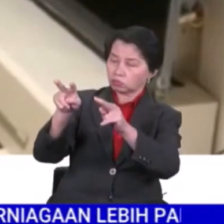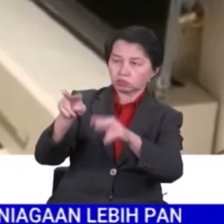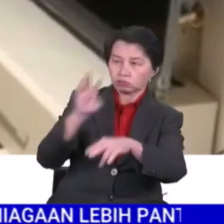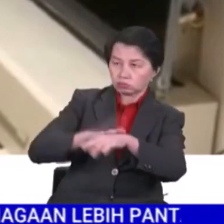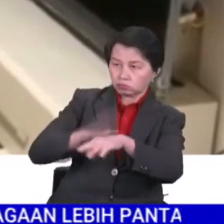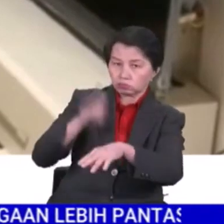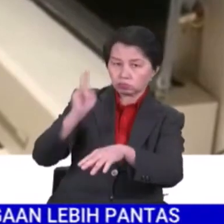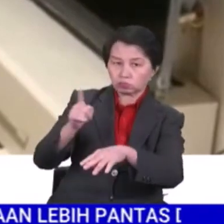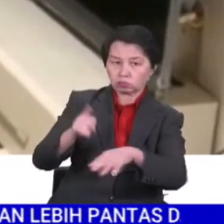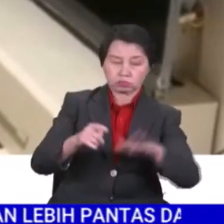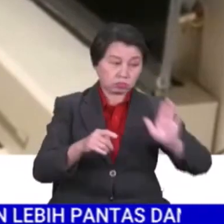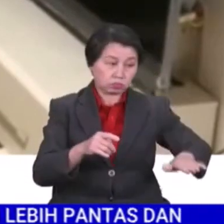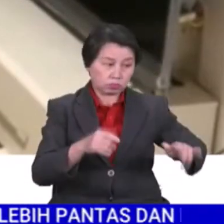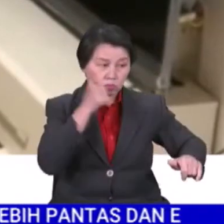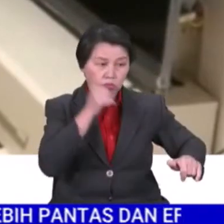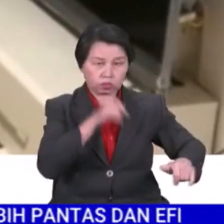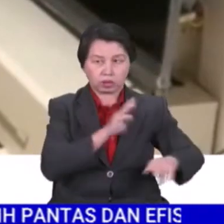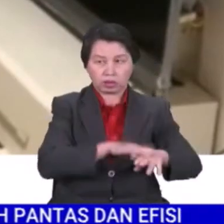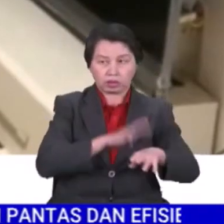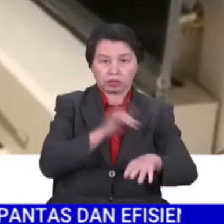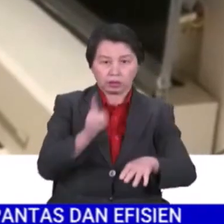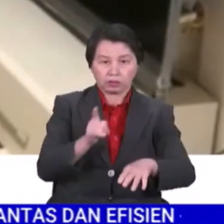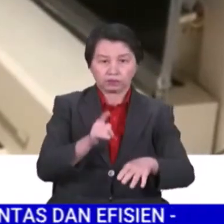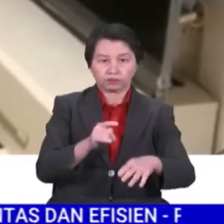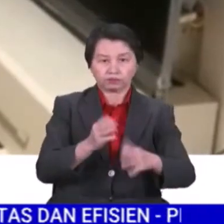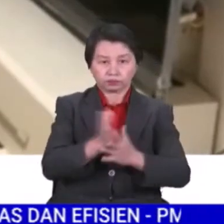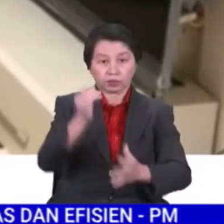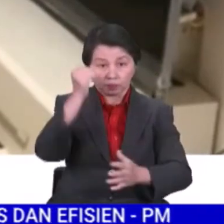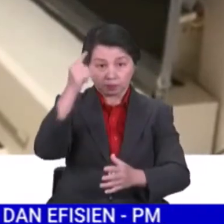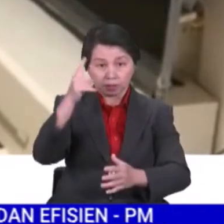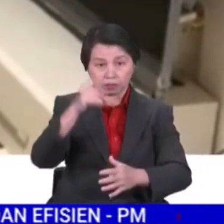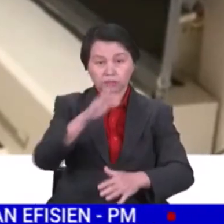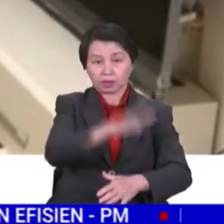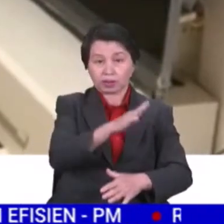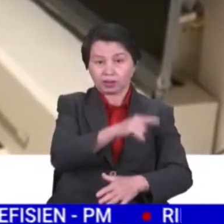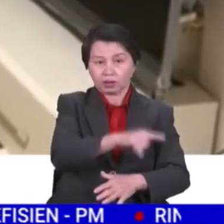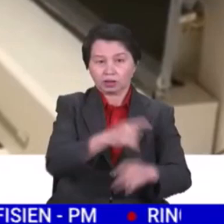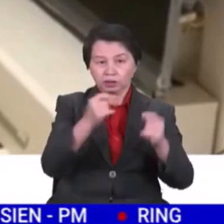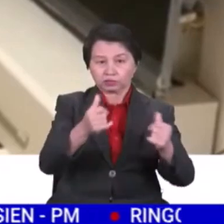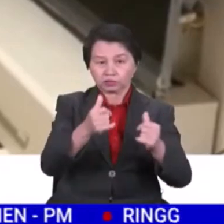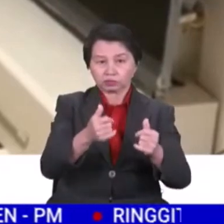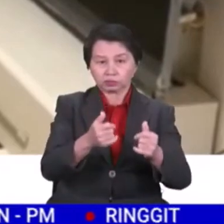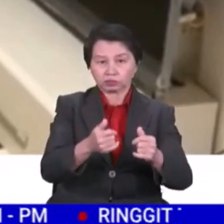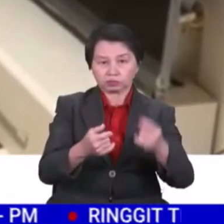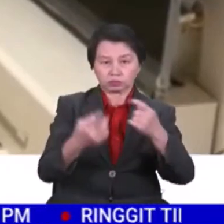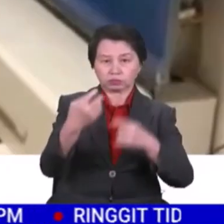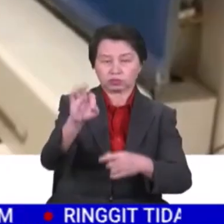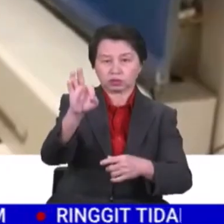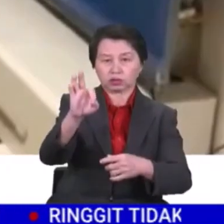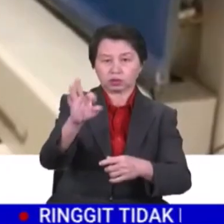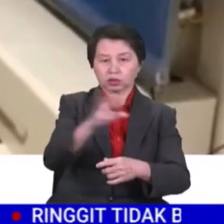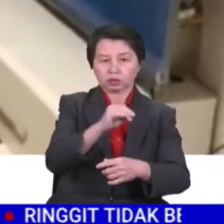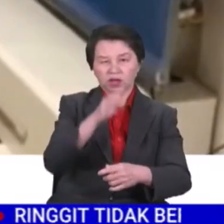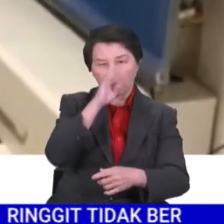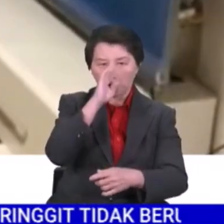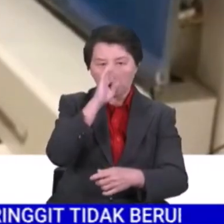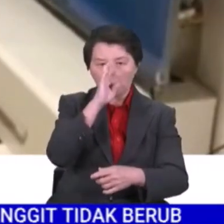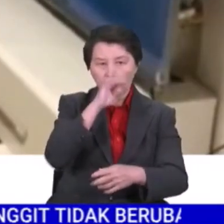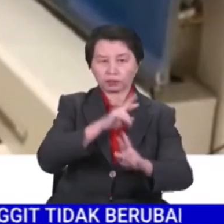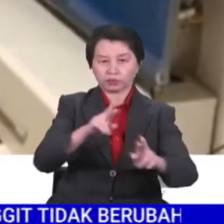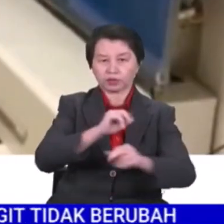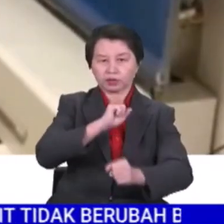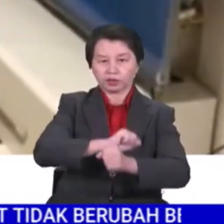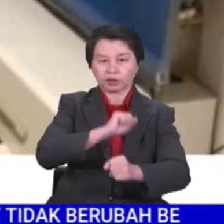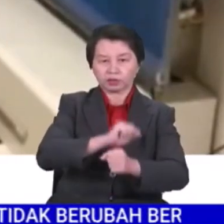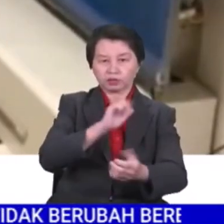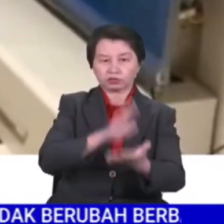memberi amaran kepada kanak-kanak perempuan tersebut. Spontan memahaminya, kanak-kanak berkenaan segera mematikan televisyen dan berpura-pura menyiapkan